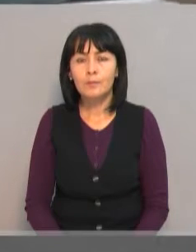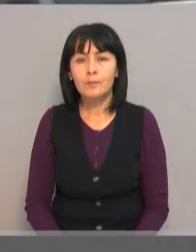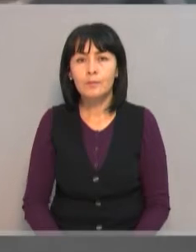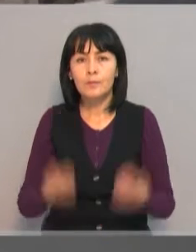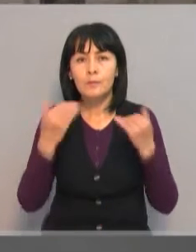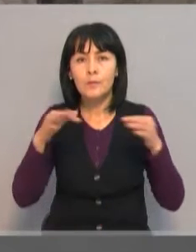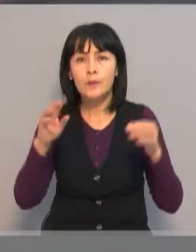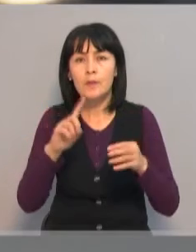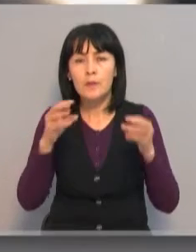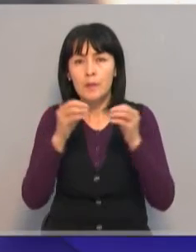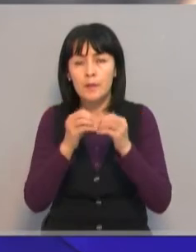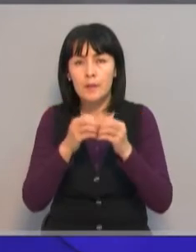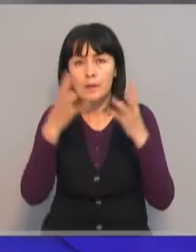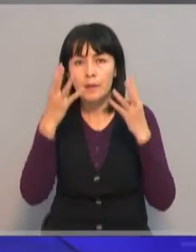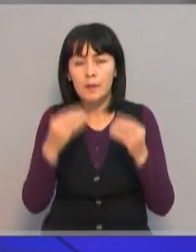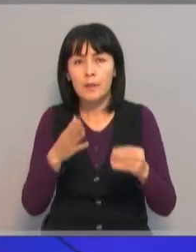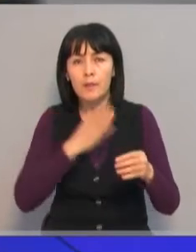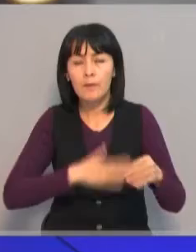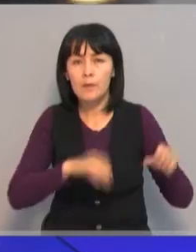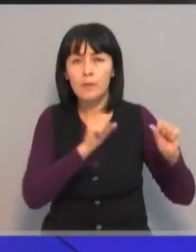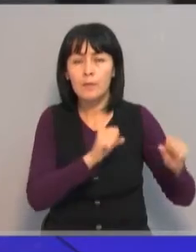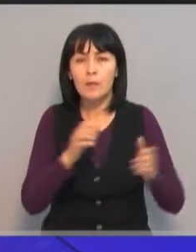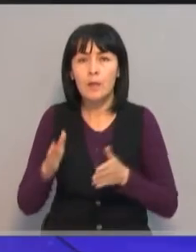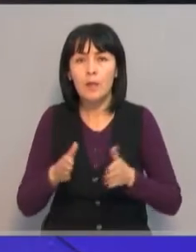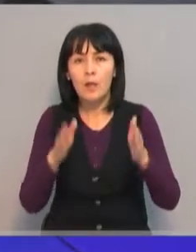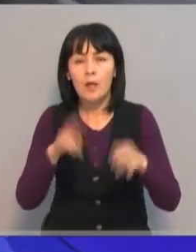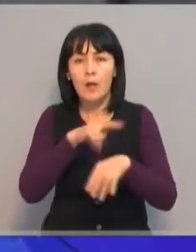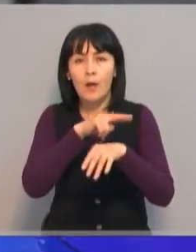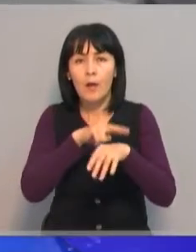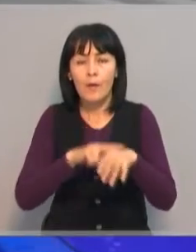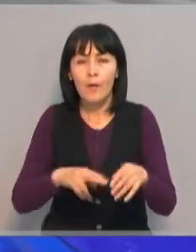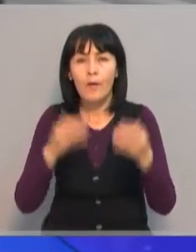Всего за 10 дней «Безопасная дорога» стражи порядка выявили